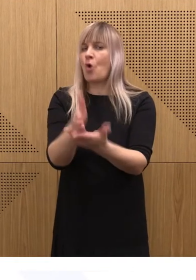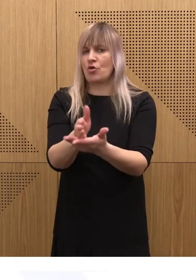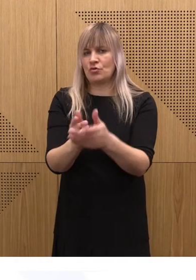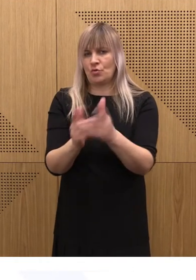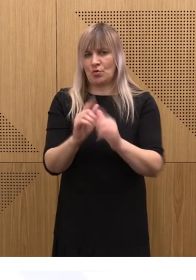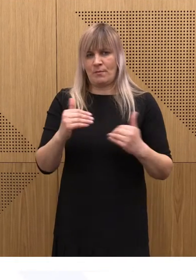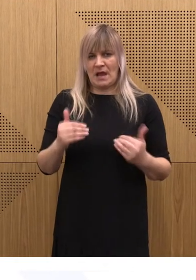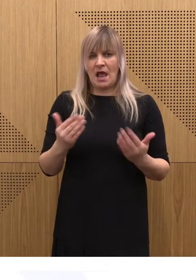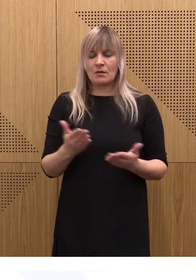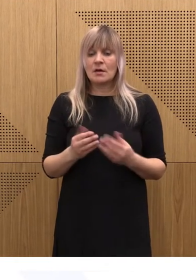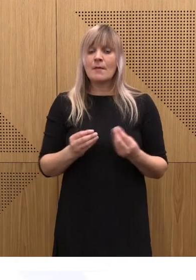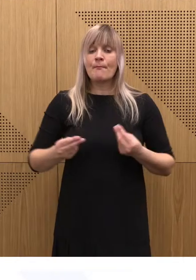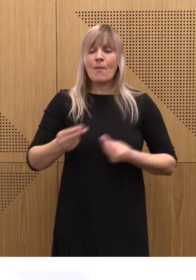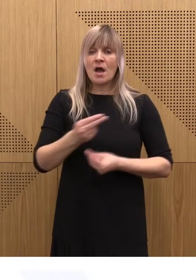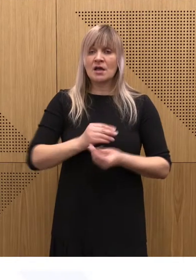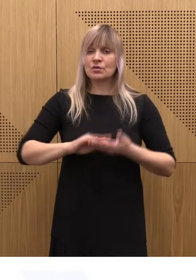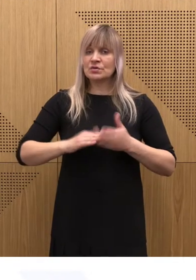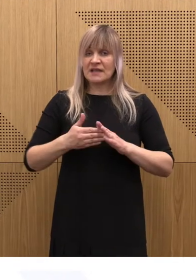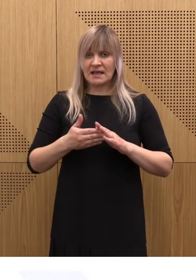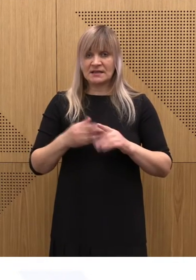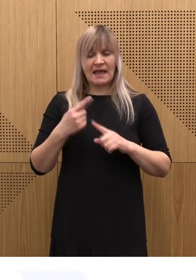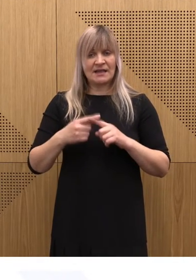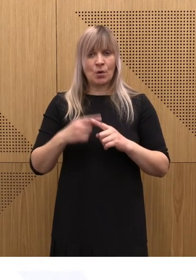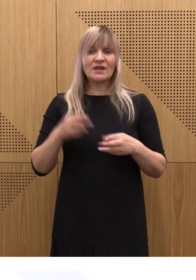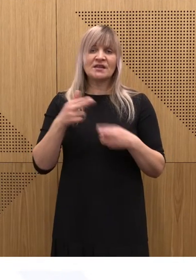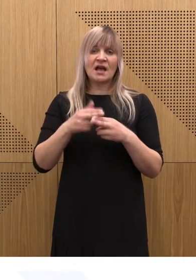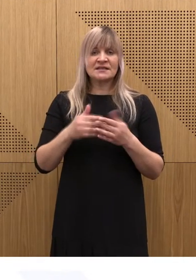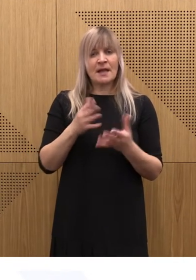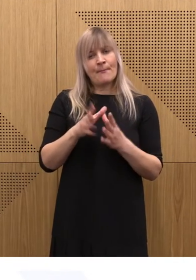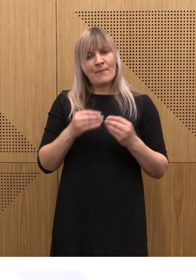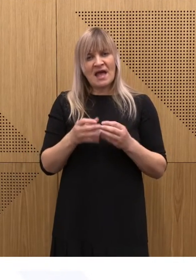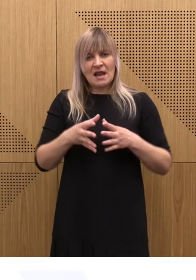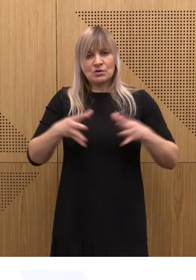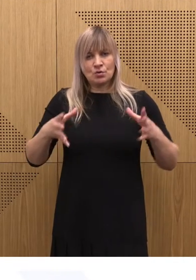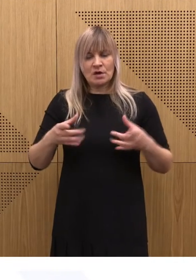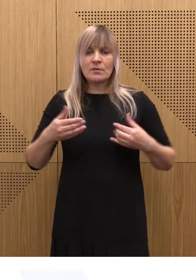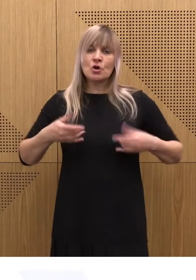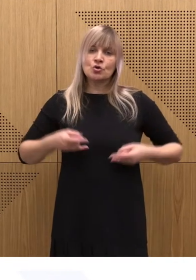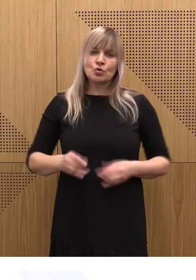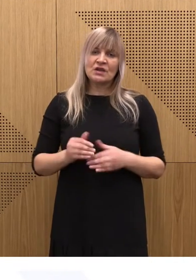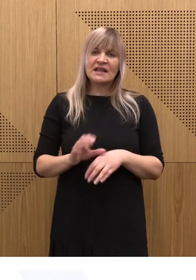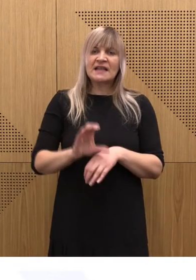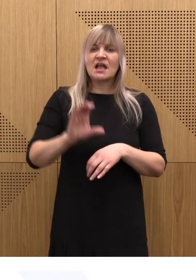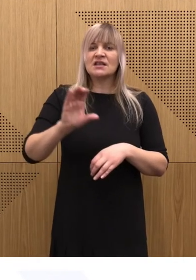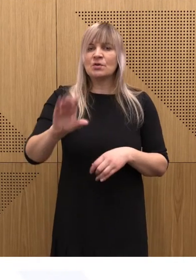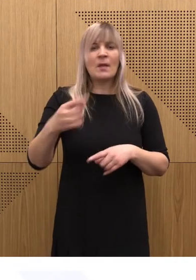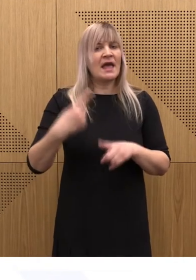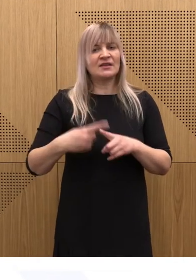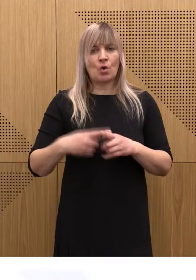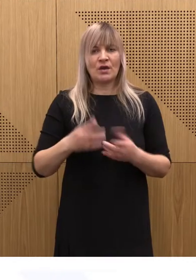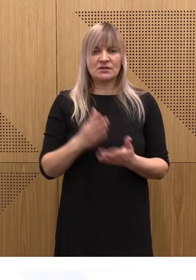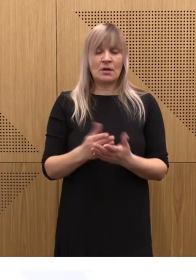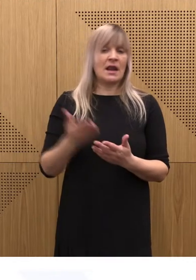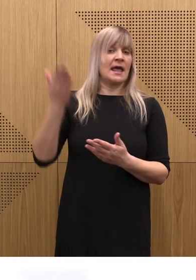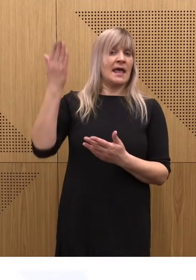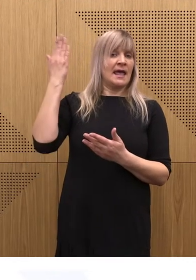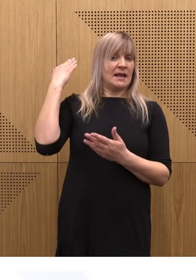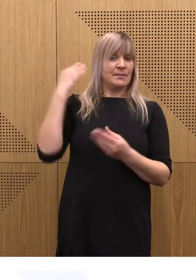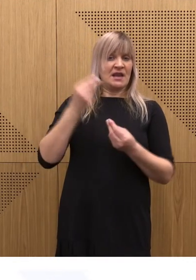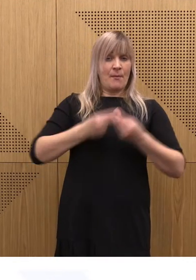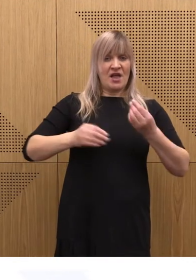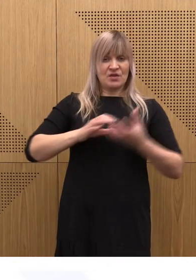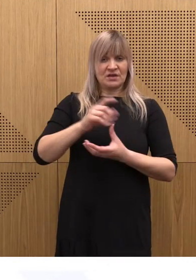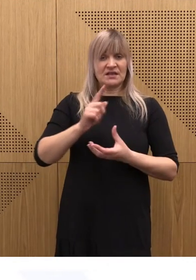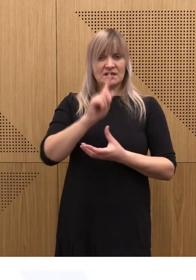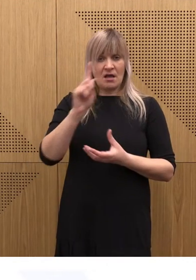tohiks siis ka majanduslik seis peredel takistada pereplaneerimistega põhjustada sündide edasi lükkamist, mida me nägime eelmise majanduskriisi ajal,